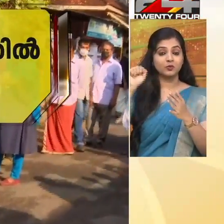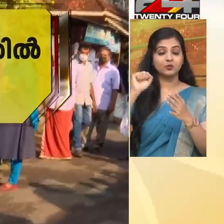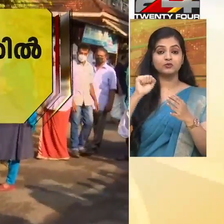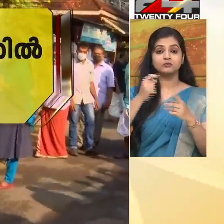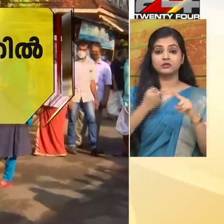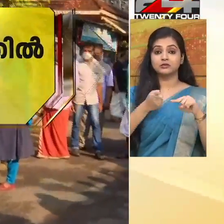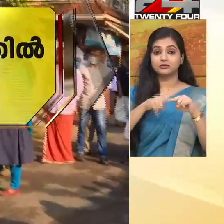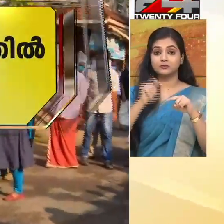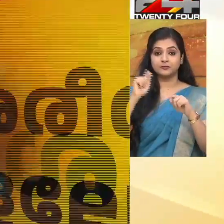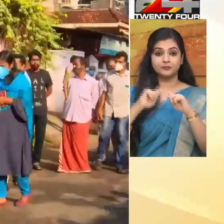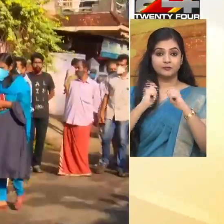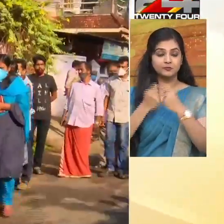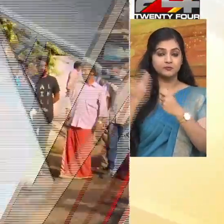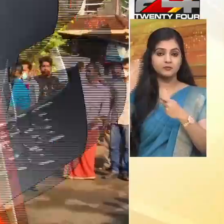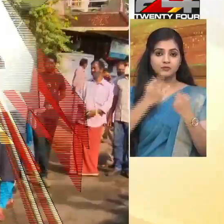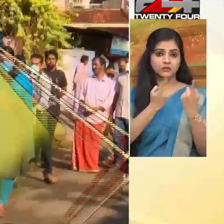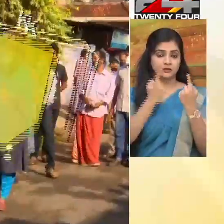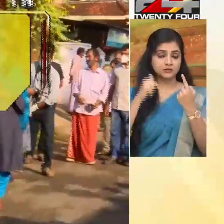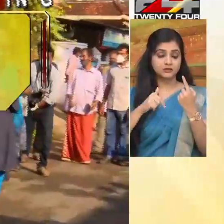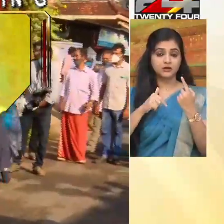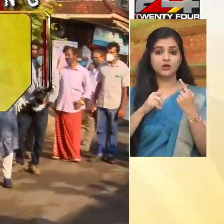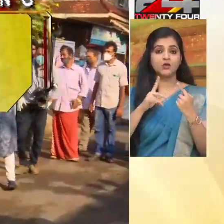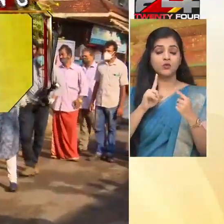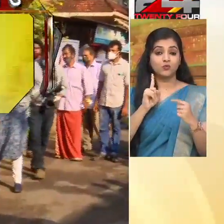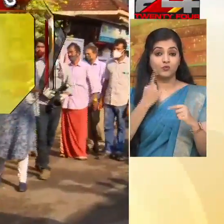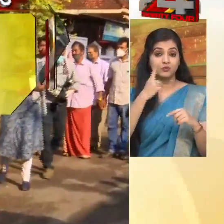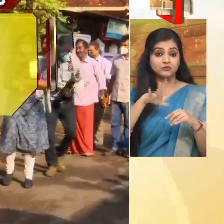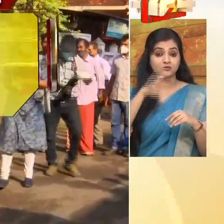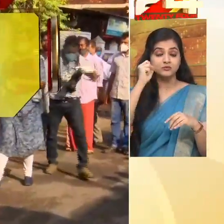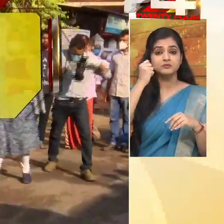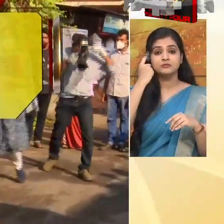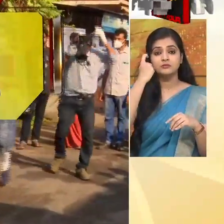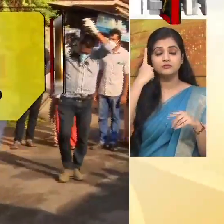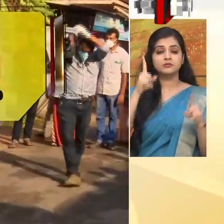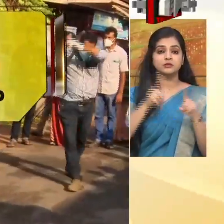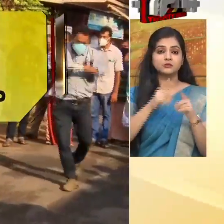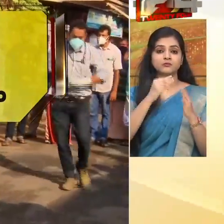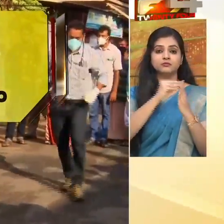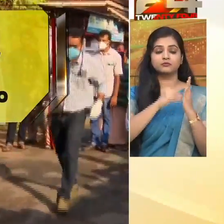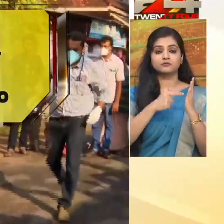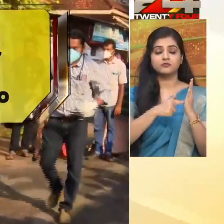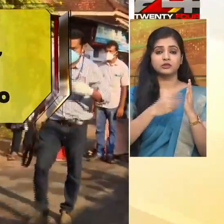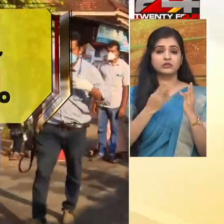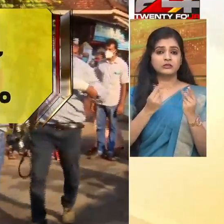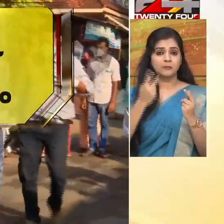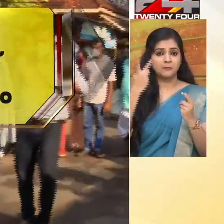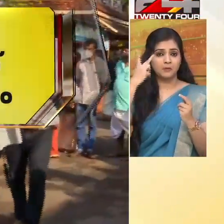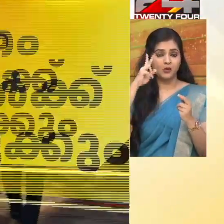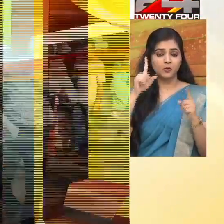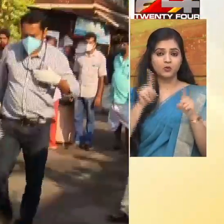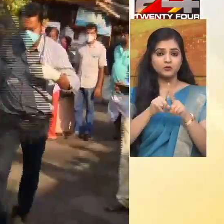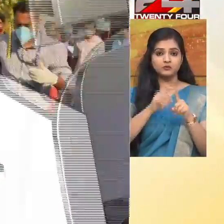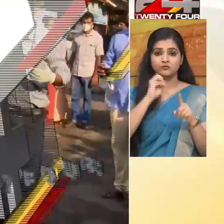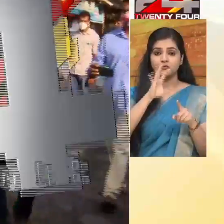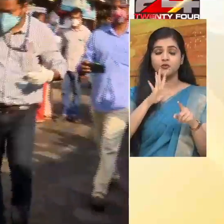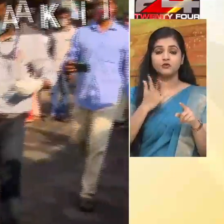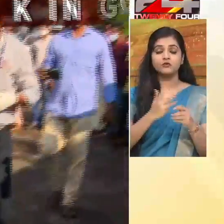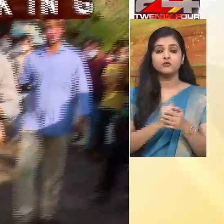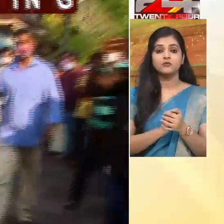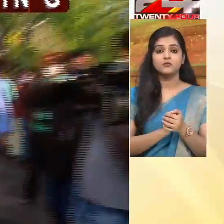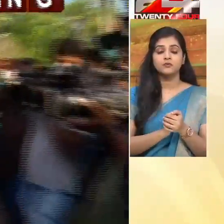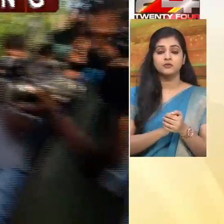പരിശോധന, അല്ലെങ്കിൽ അവരുടെ പരിശോധനാ അടിസ്ഥാനത്തിലുള്ള പ്രാഥമിക നിഗമനങ്ങളാണ് വിവരങ്ങളായി പുറത്തു വരുന്നത്. ഇതിനകത്ത് ചില സംശയങ്ങൾ അവർ പ്രധാനമായും ചൂണ്ടിക്കാണിക്കുന്നുണ്ട്. പ്രത്യേകിച്ച്